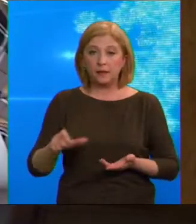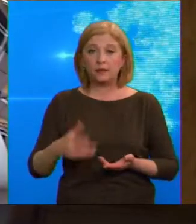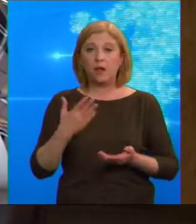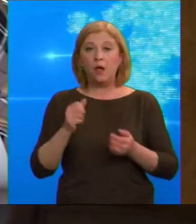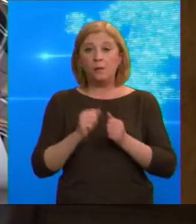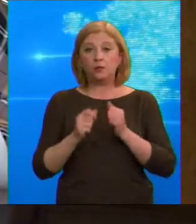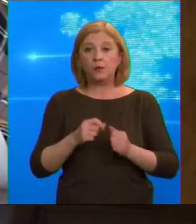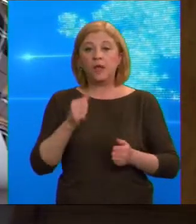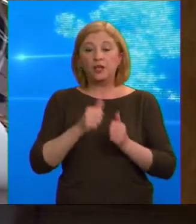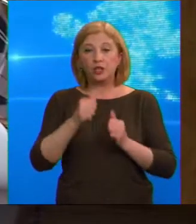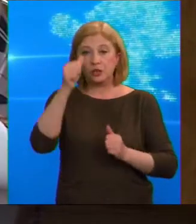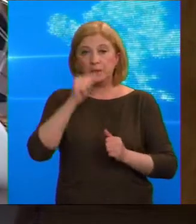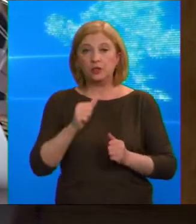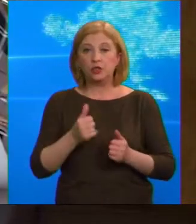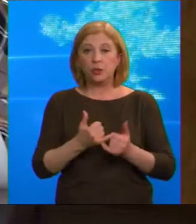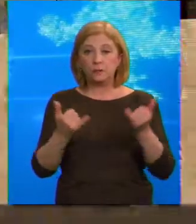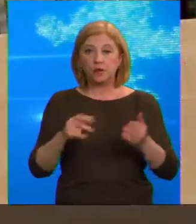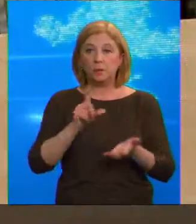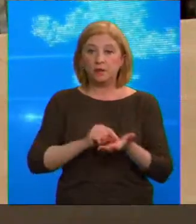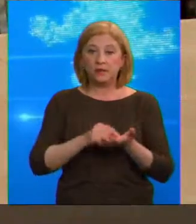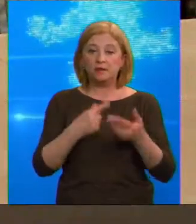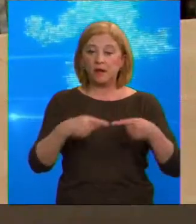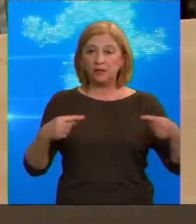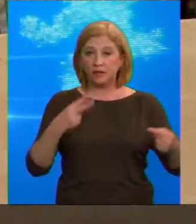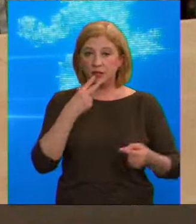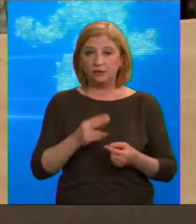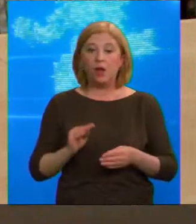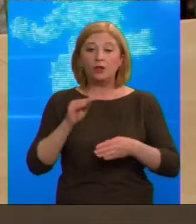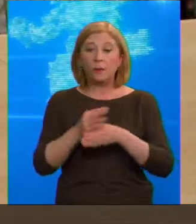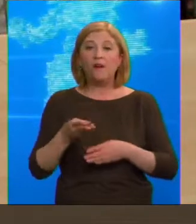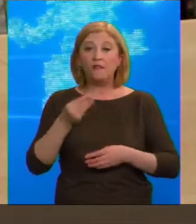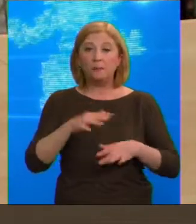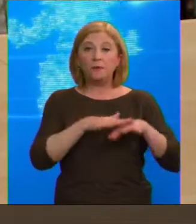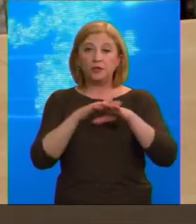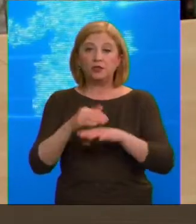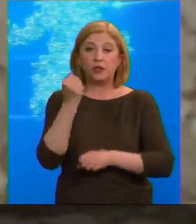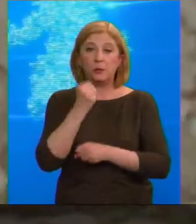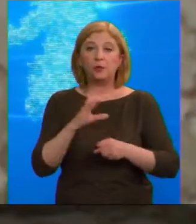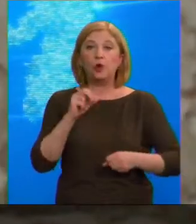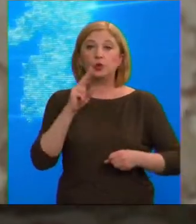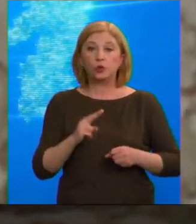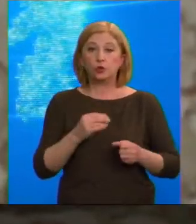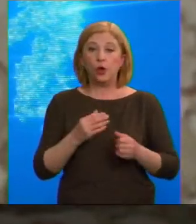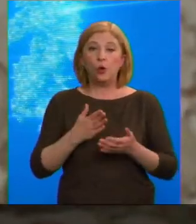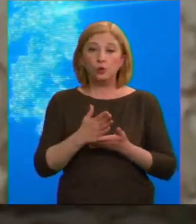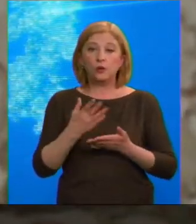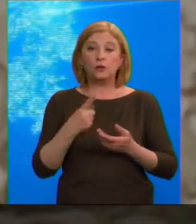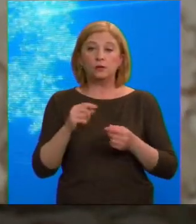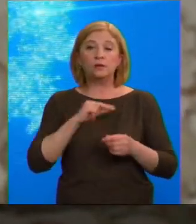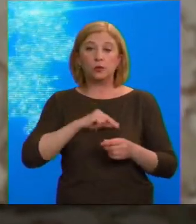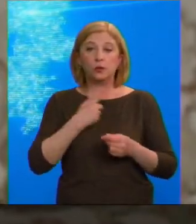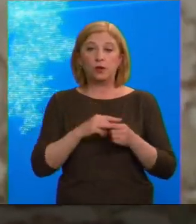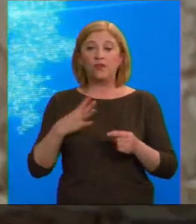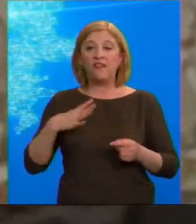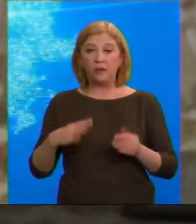ежемесячное обеспечение пенсионера, различные виды. Дополнительные выплаты перечислят и работникам соцучреждений. Те сотрудники, которые находятся на